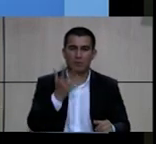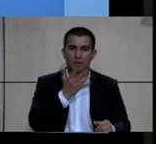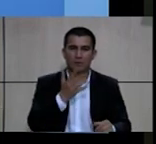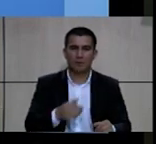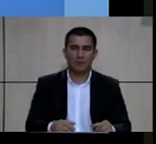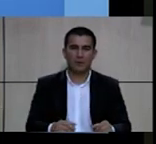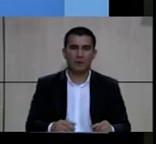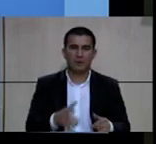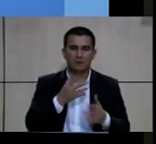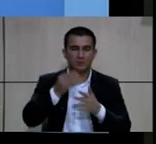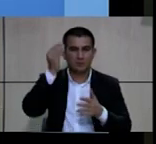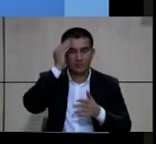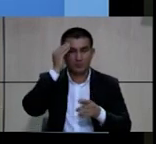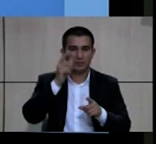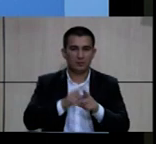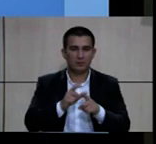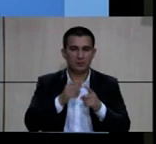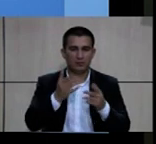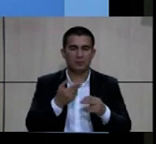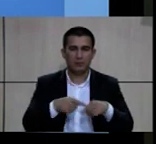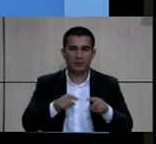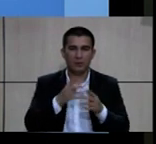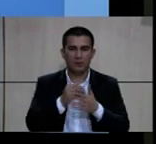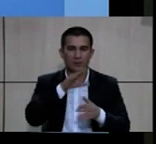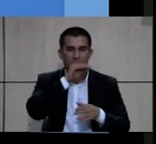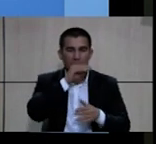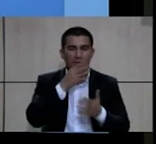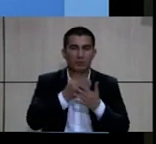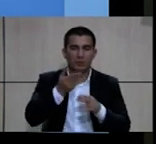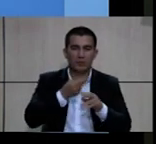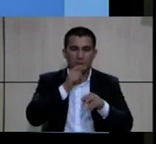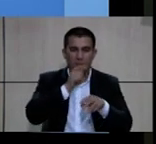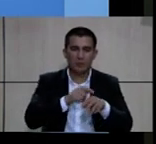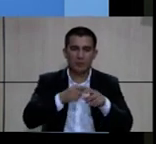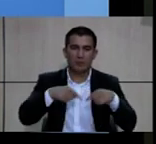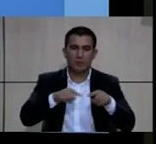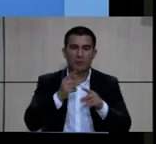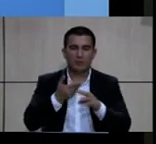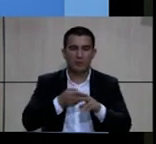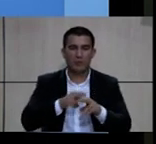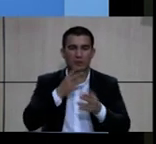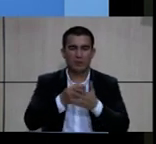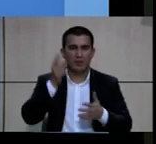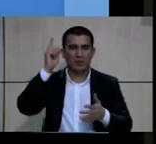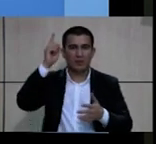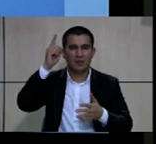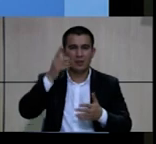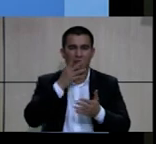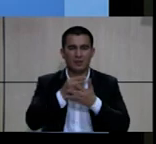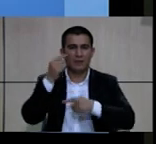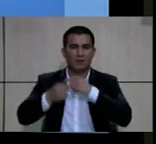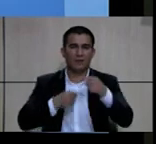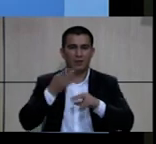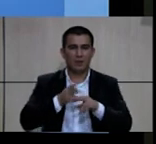5-chisi, ma'nodosh so'zlar. O'rdak burun noyob qadimgi hayvon hisoblanadi.